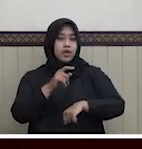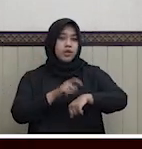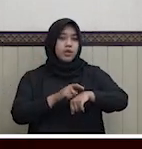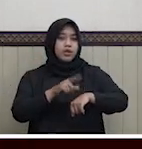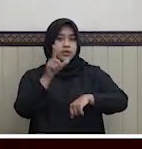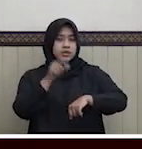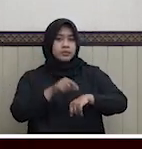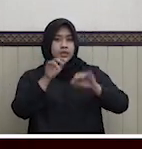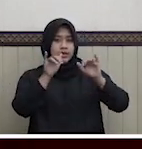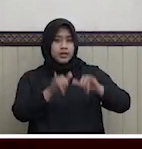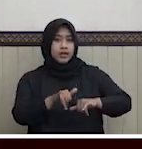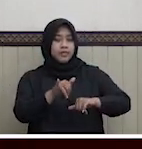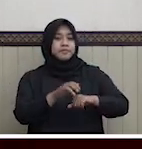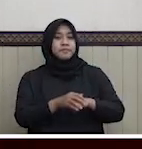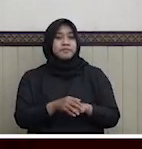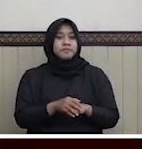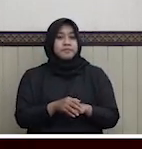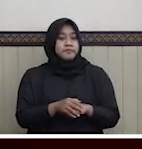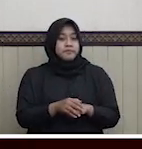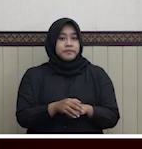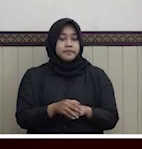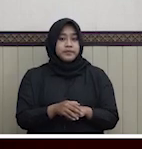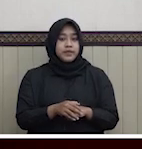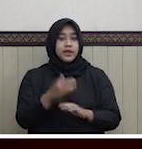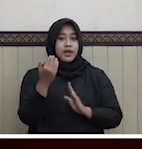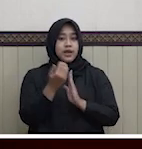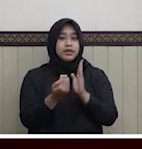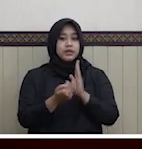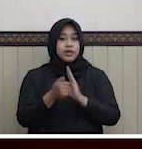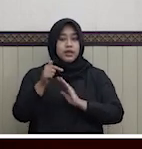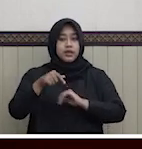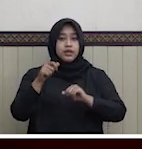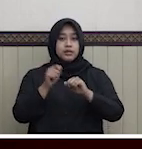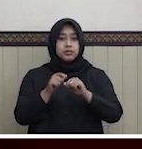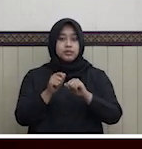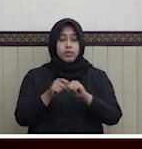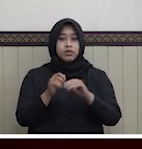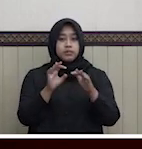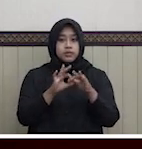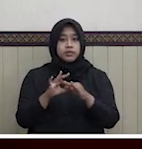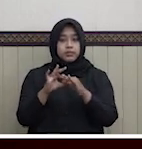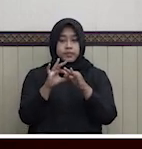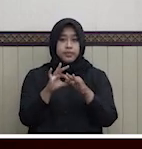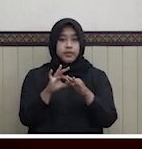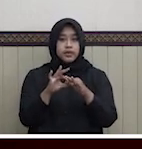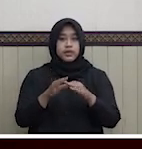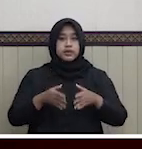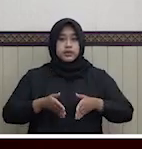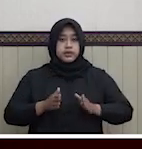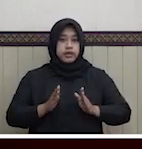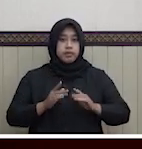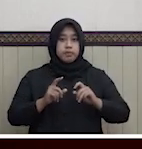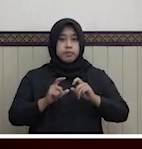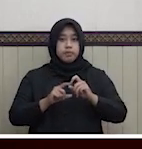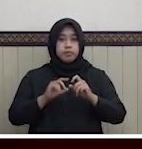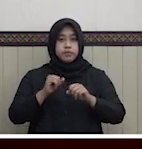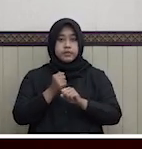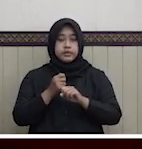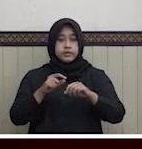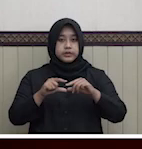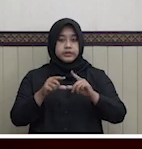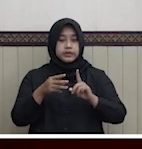rasa-rasa acara kita sekali lagi acara ini terselenggara atas kerjasama dari Sigap